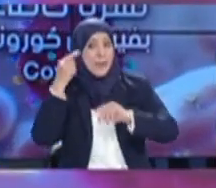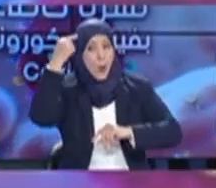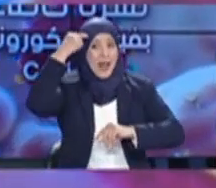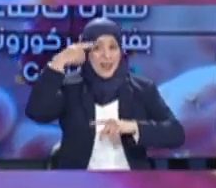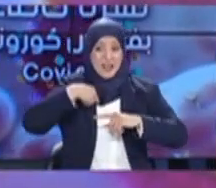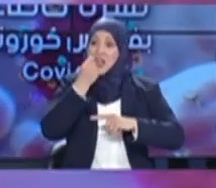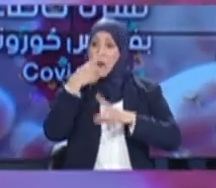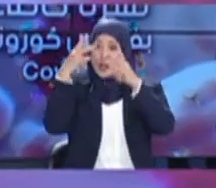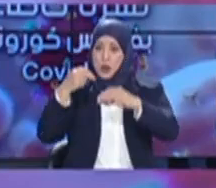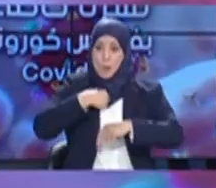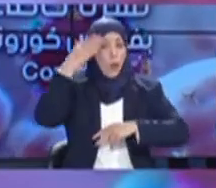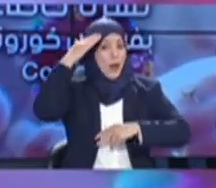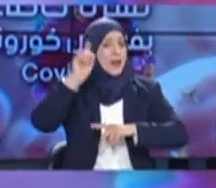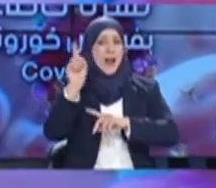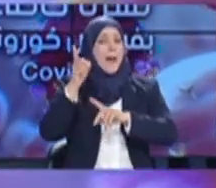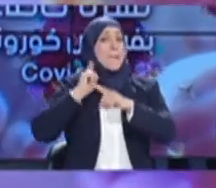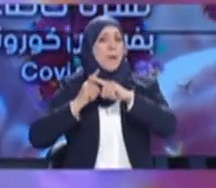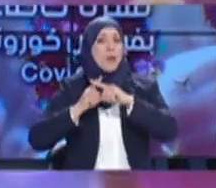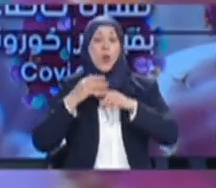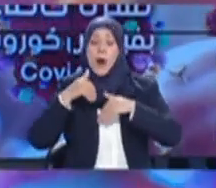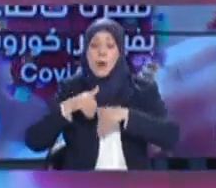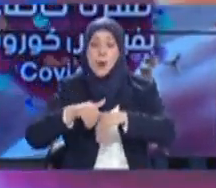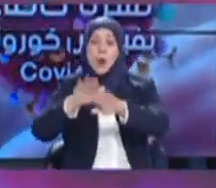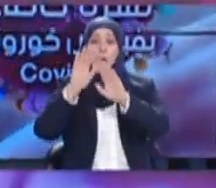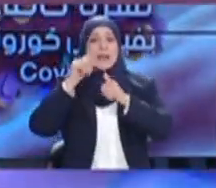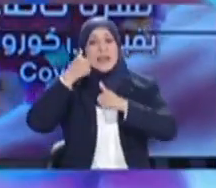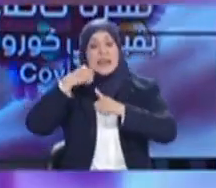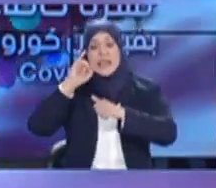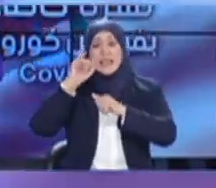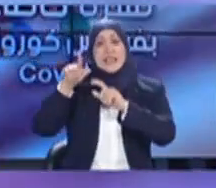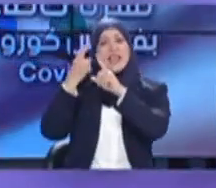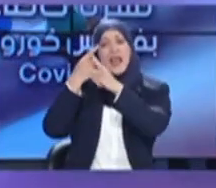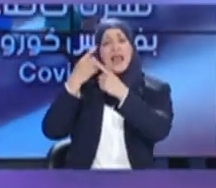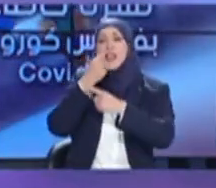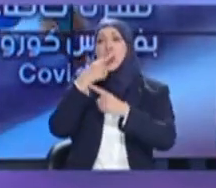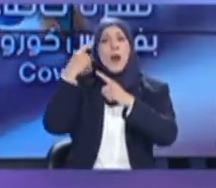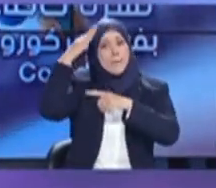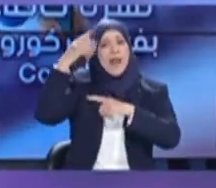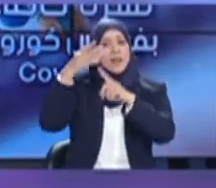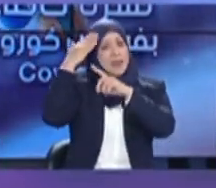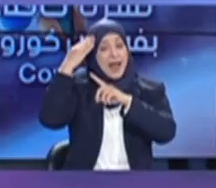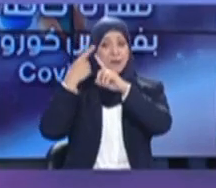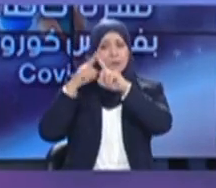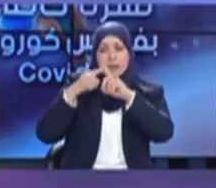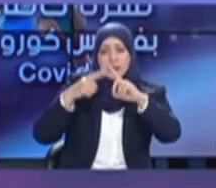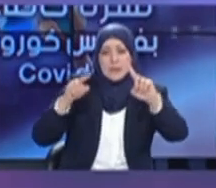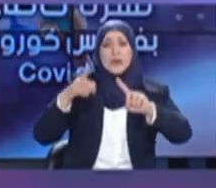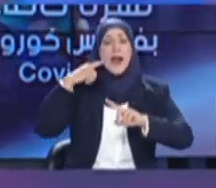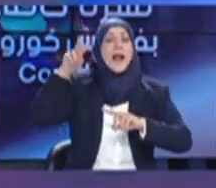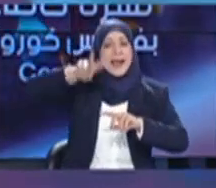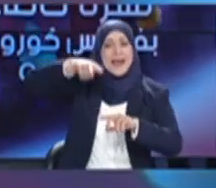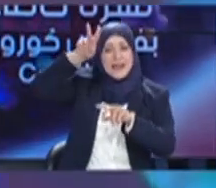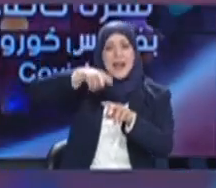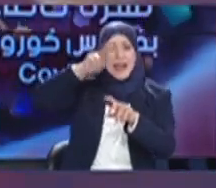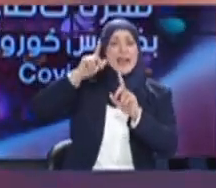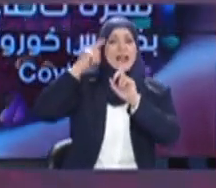للزونتي انفلاماتوار يحس باي عوارض صغيره ما يخص للزونتي انفلاماتوار نوستيرويديا. وبيان سور ناكدوا عليهم